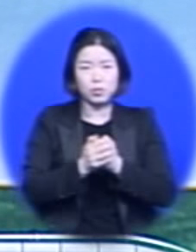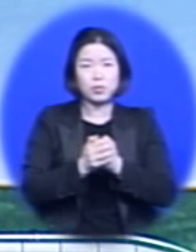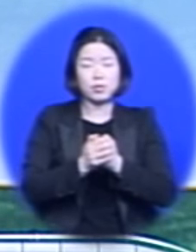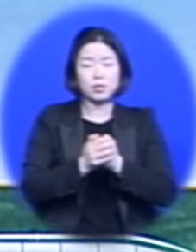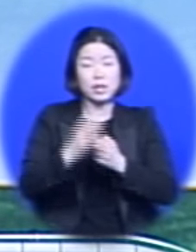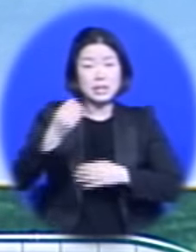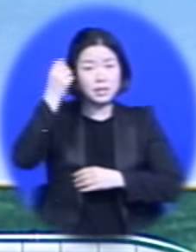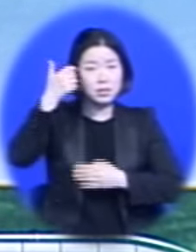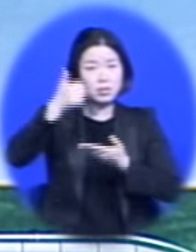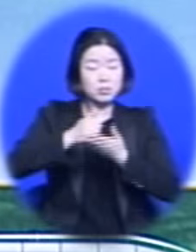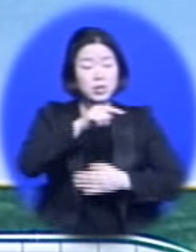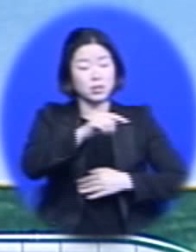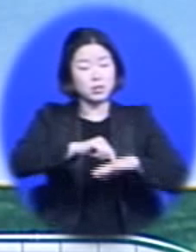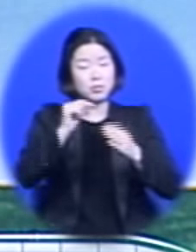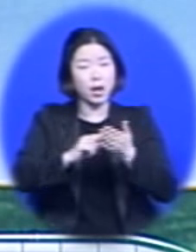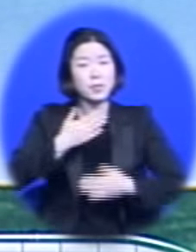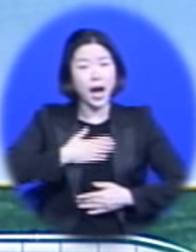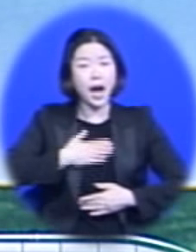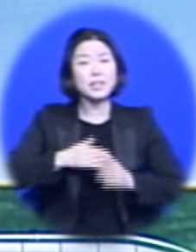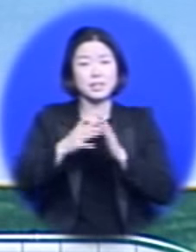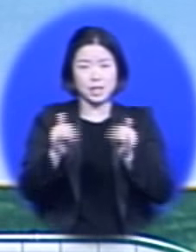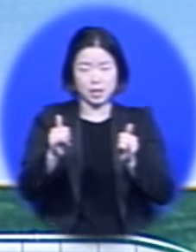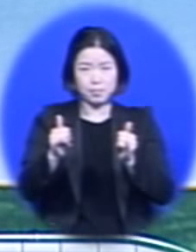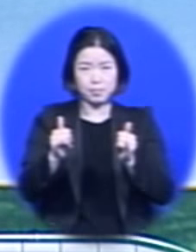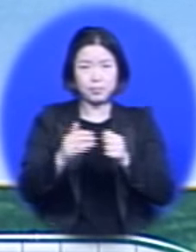성령의 그 마음을 아는 사람입니다.